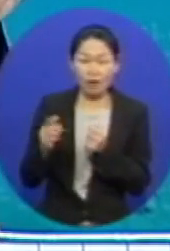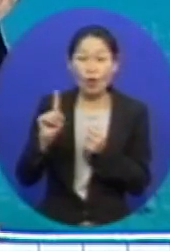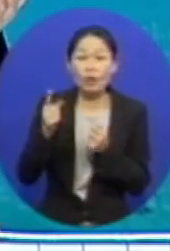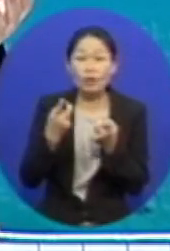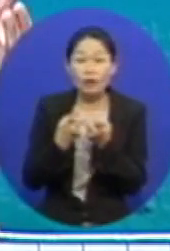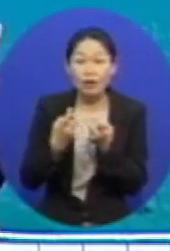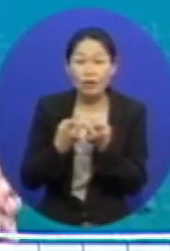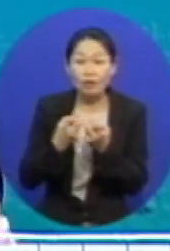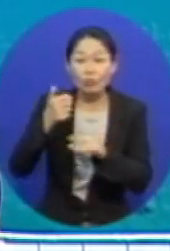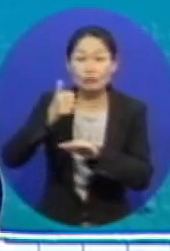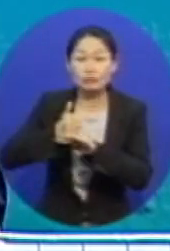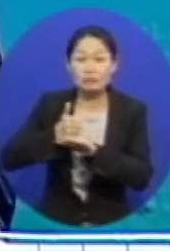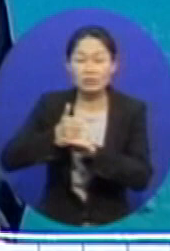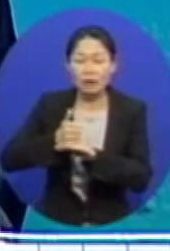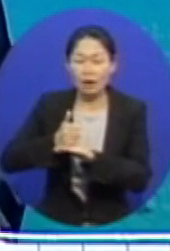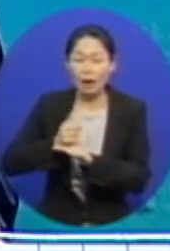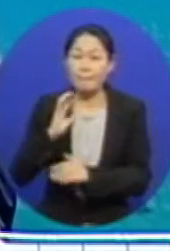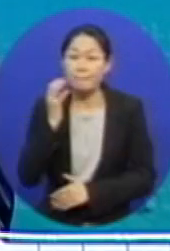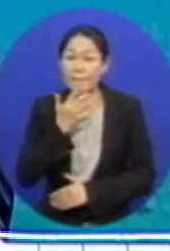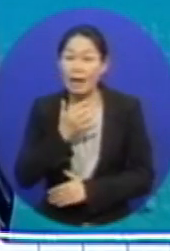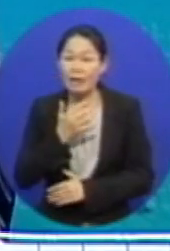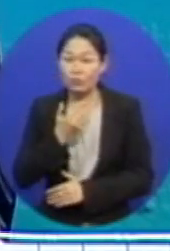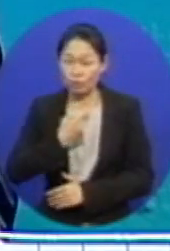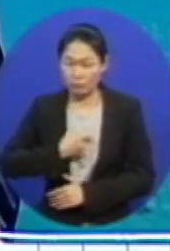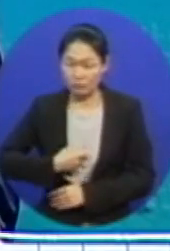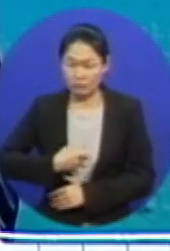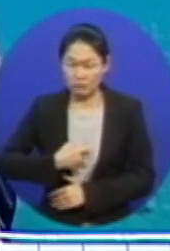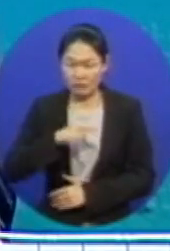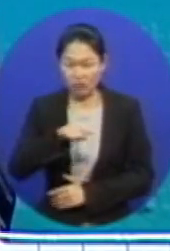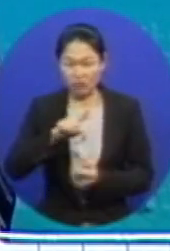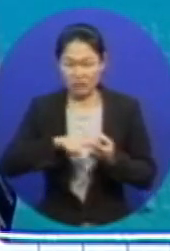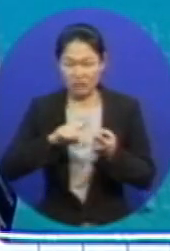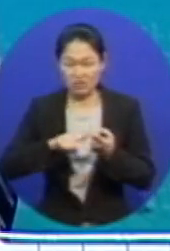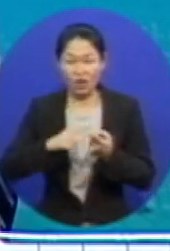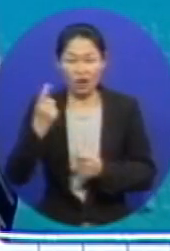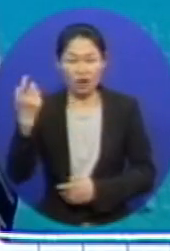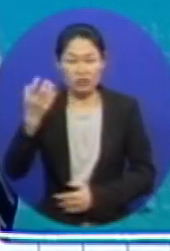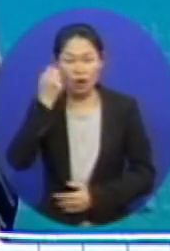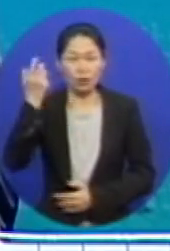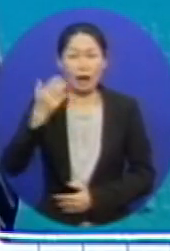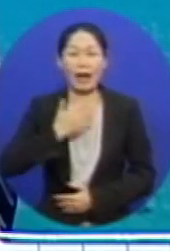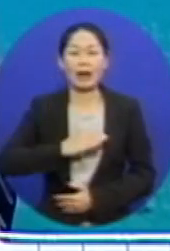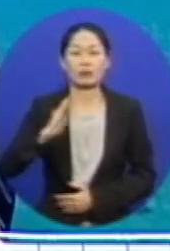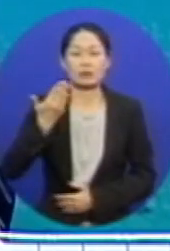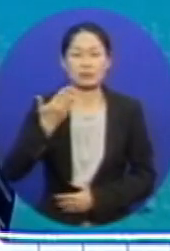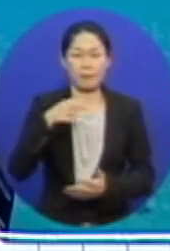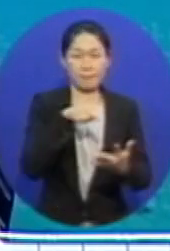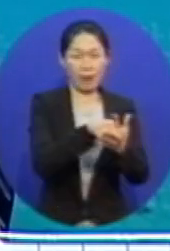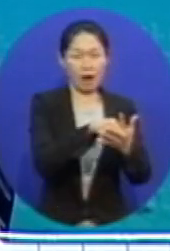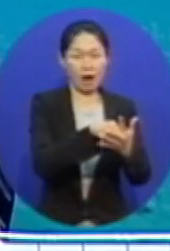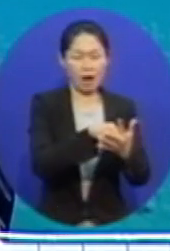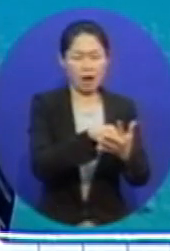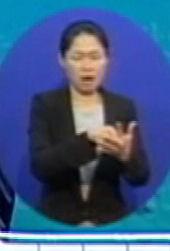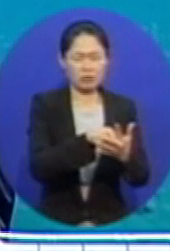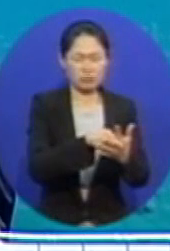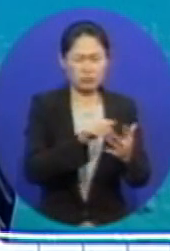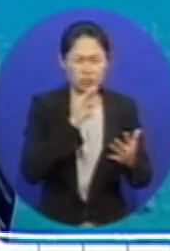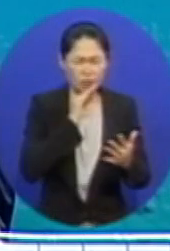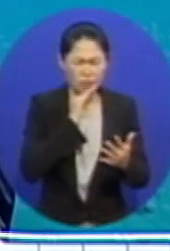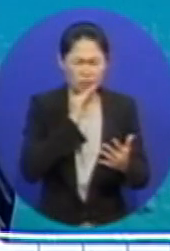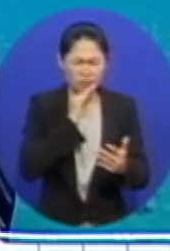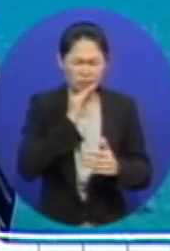일이 벌어졌 나요 베드로 사도가 그것을 성령으로 알았어요 그리고 얼마나 무서운 책망을 했나 요